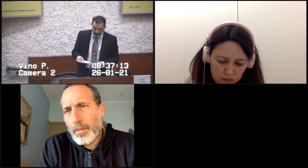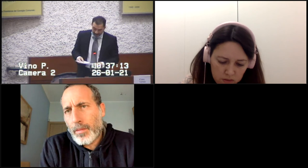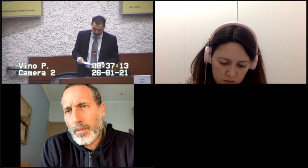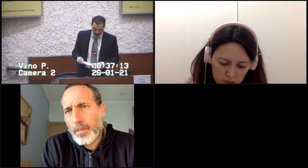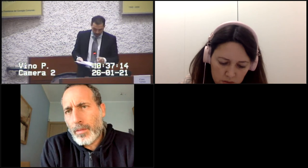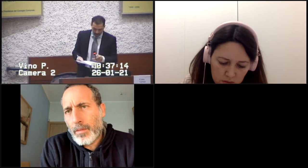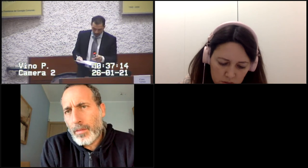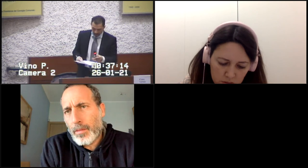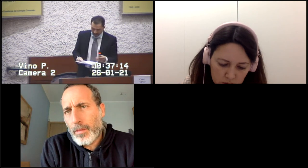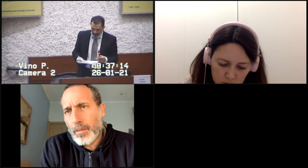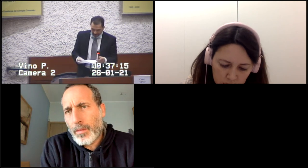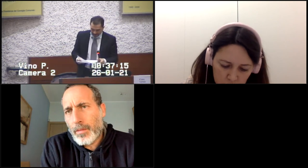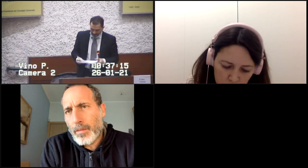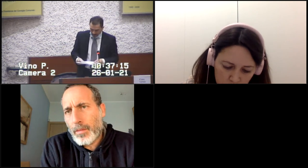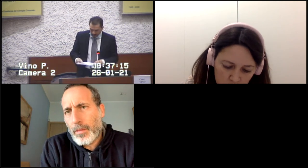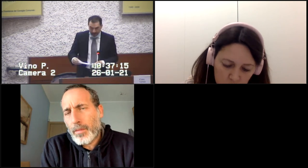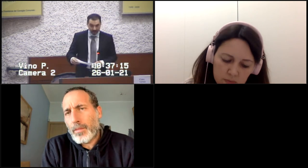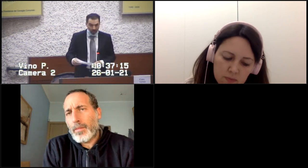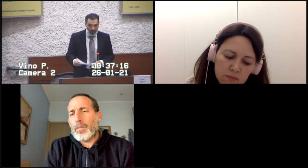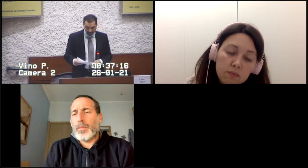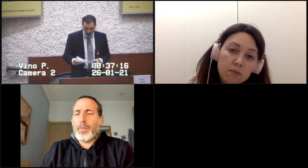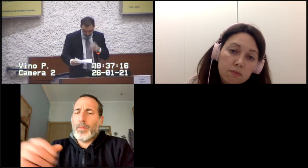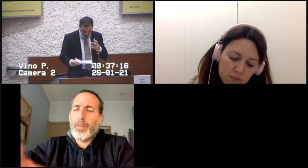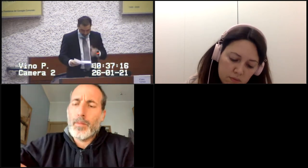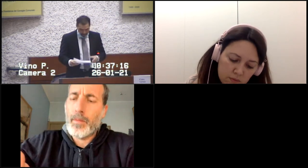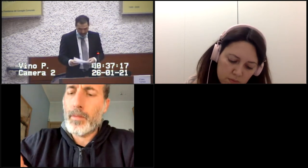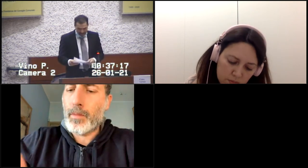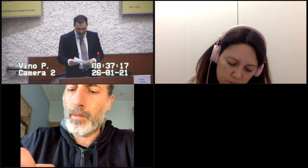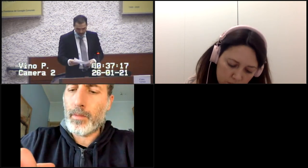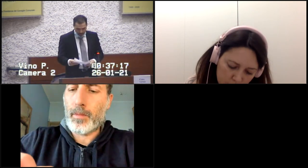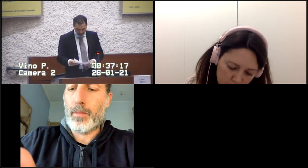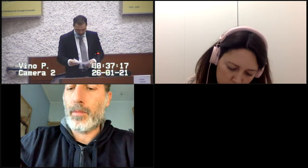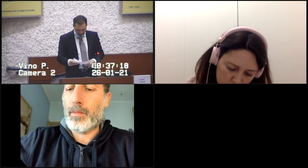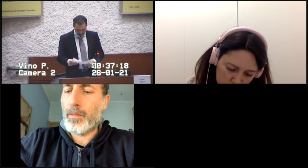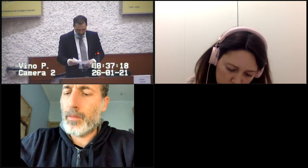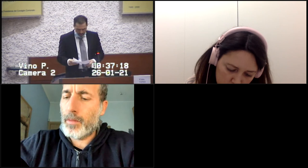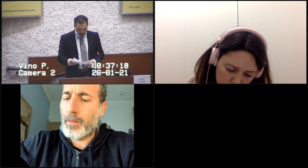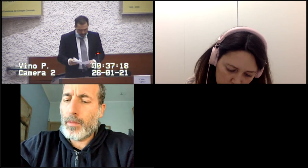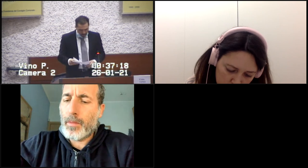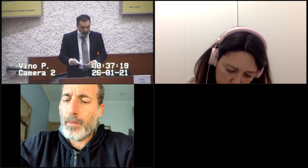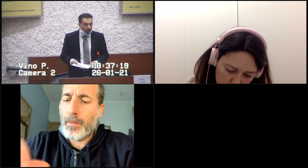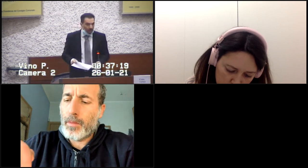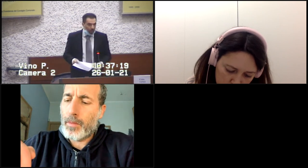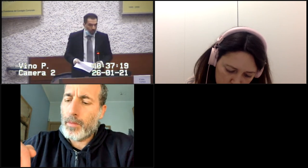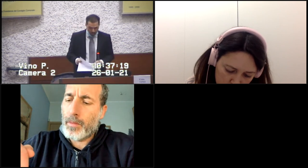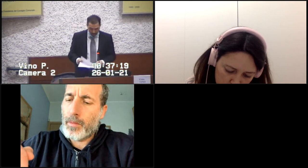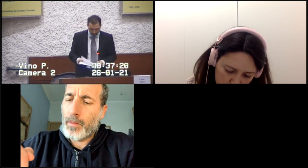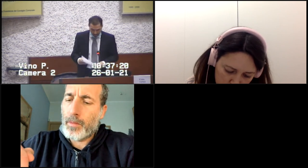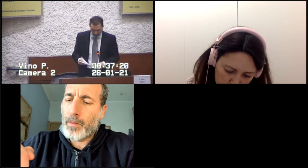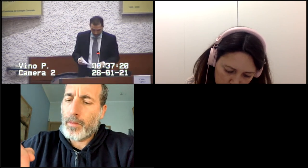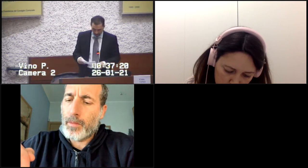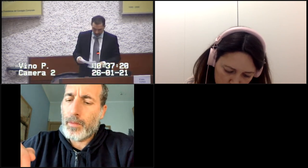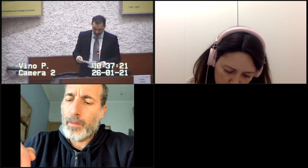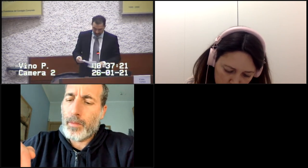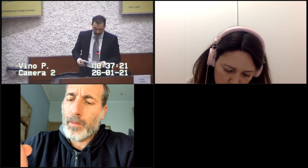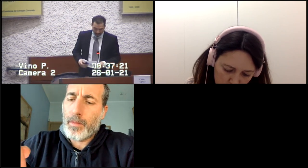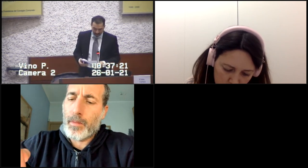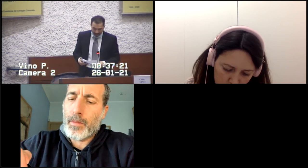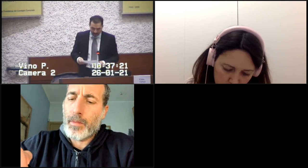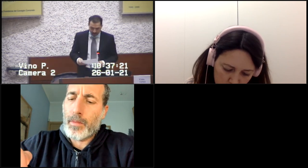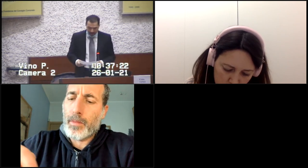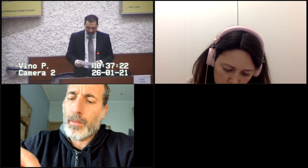Il dottor Trezzi non possiamo dimenticare che è stato anche, se vogliamo, in passato collaboratore del Comune, che